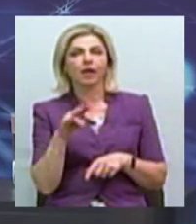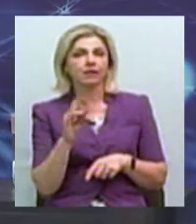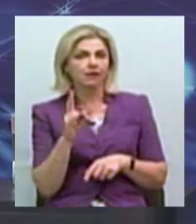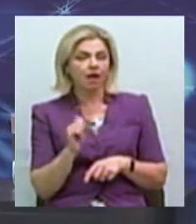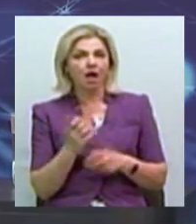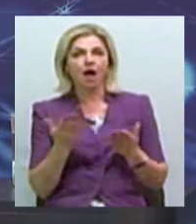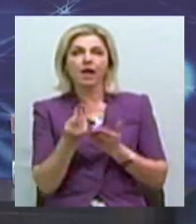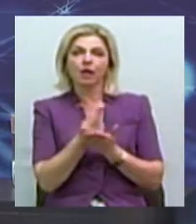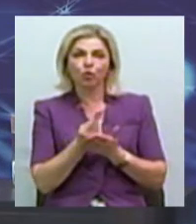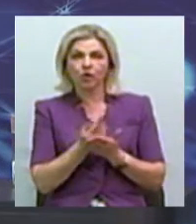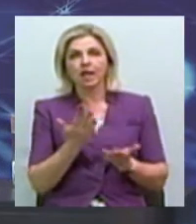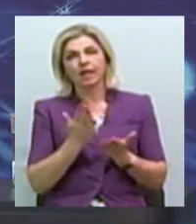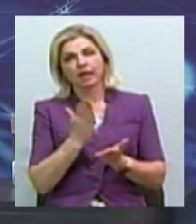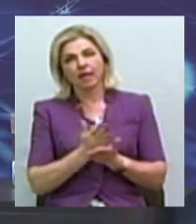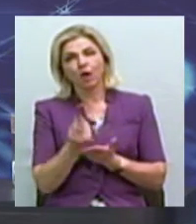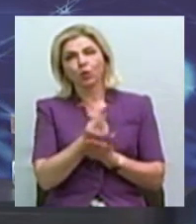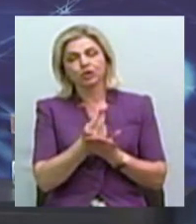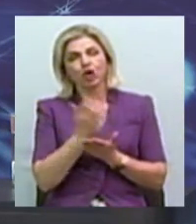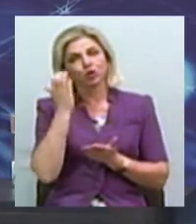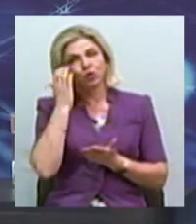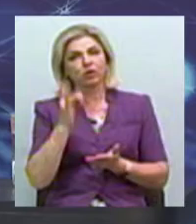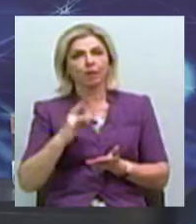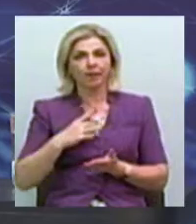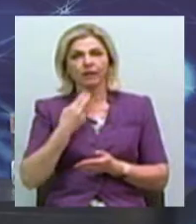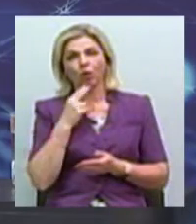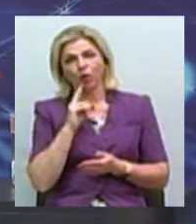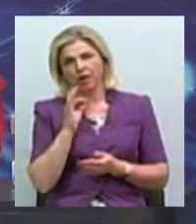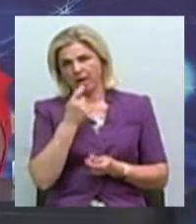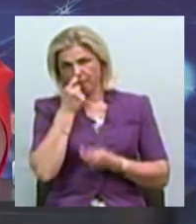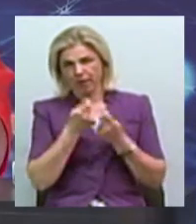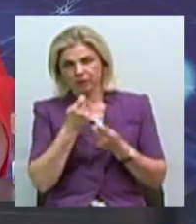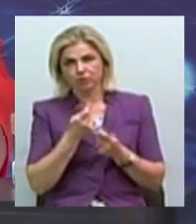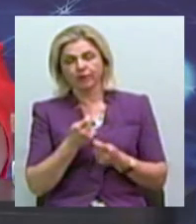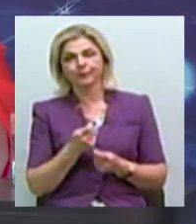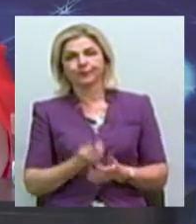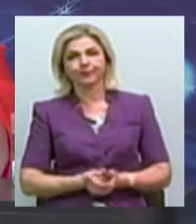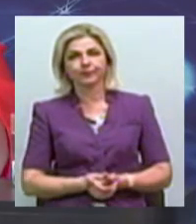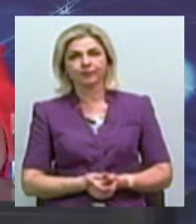якщо ілюстрації є чорно-білі, кольорові, ну і все таке інше. Тобто